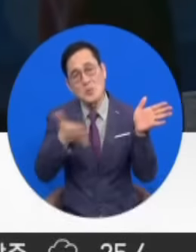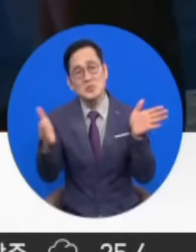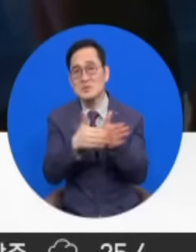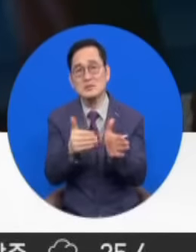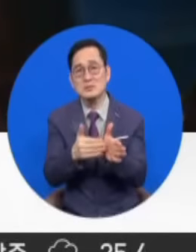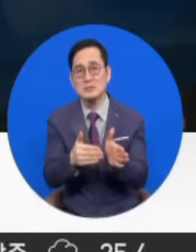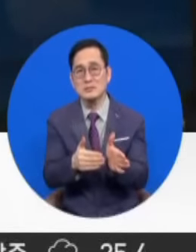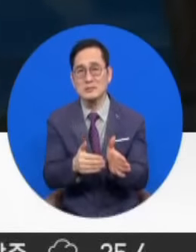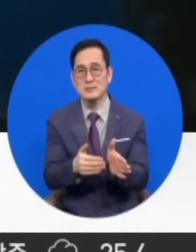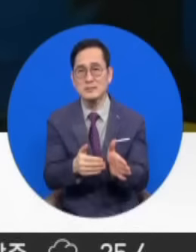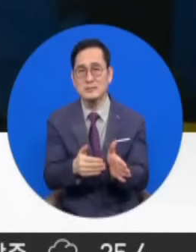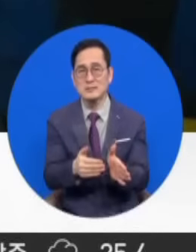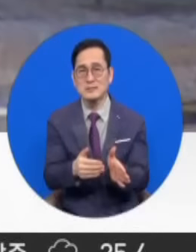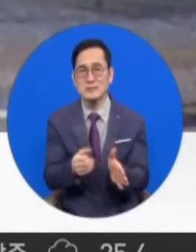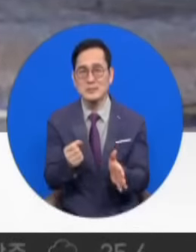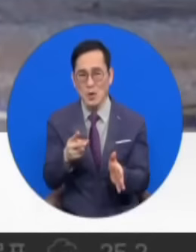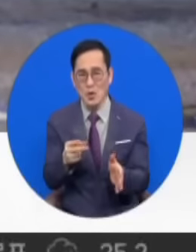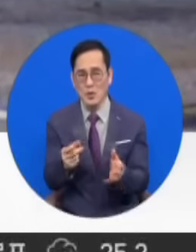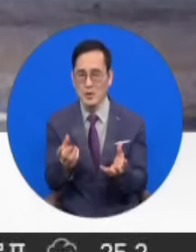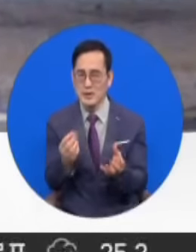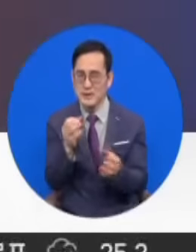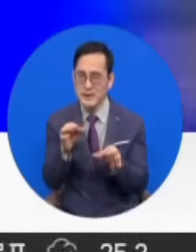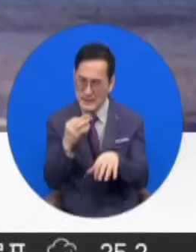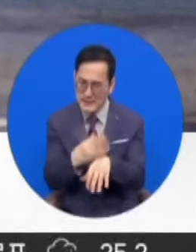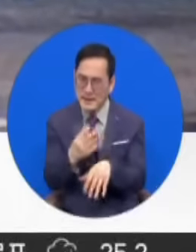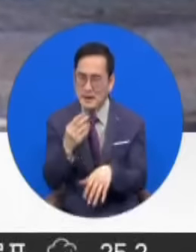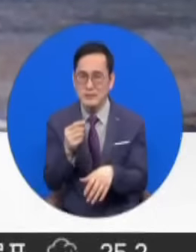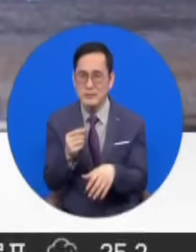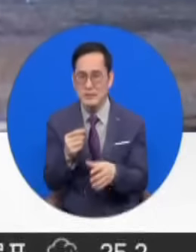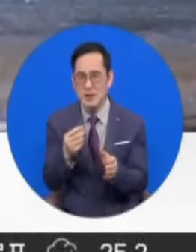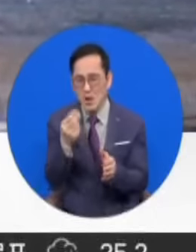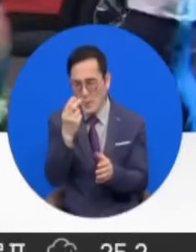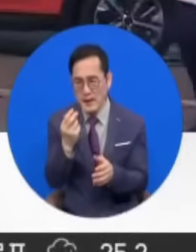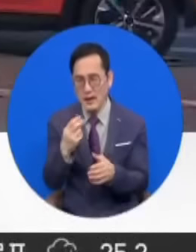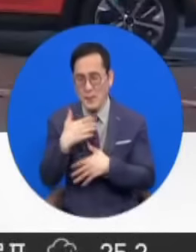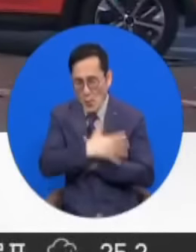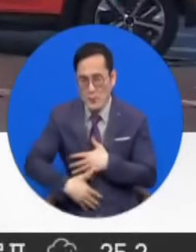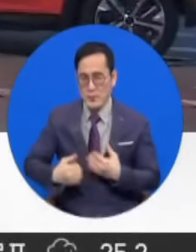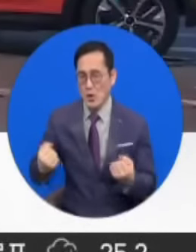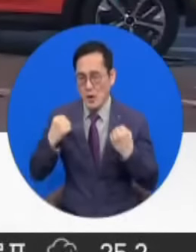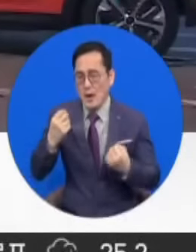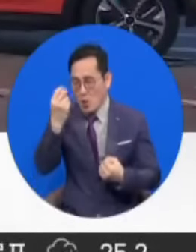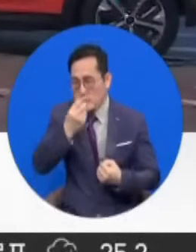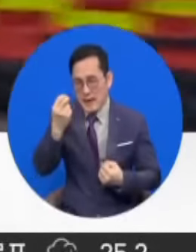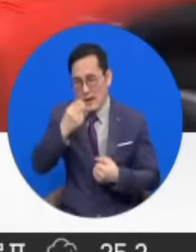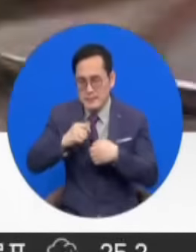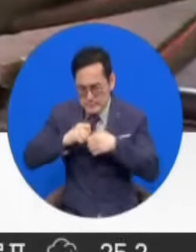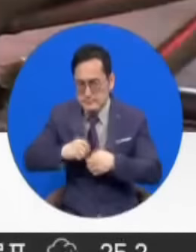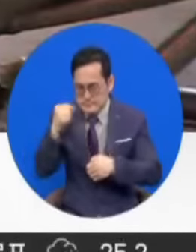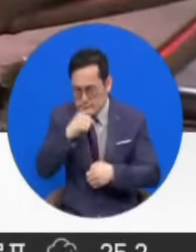그래서 약간 인지 능력 검사라든지 이런 것들도 조금 더 강화해야 되는 게 아닌가 뭐 이런 생각이 듭니다.